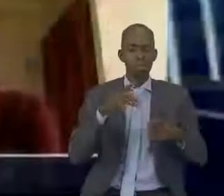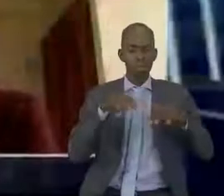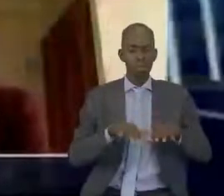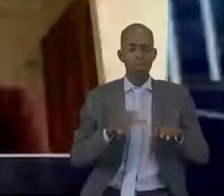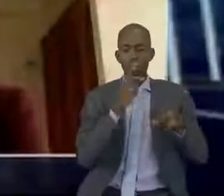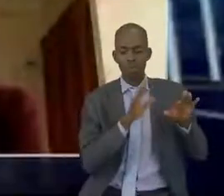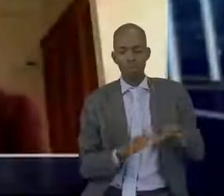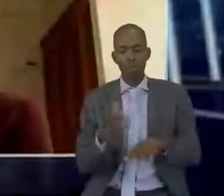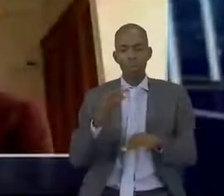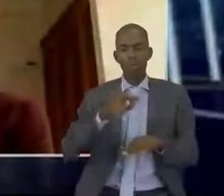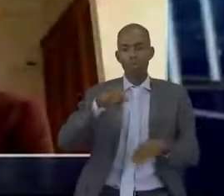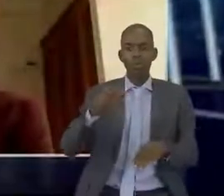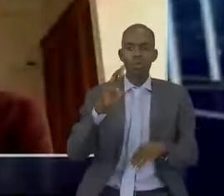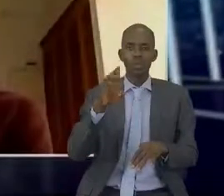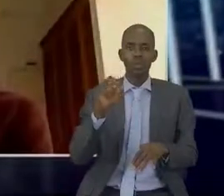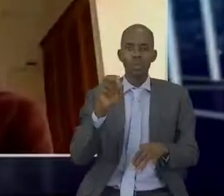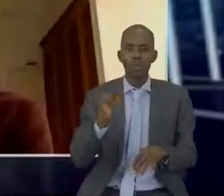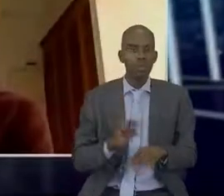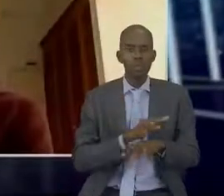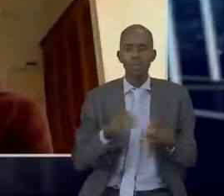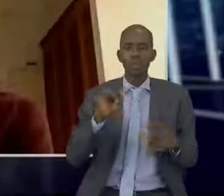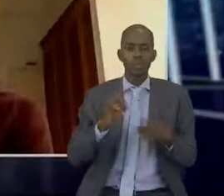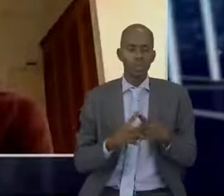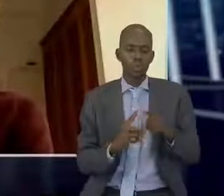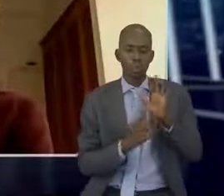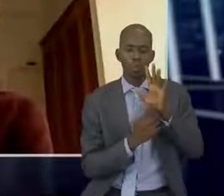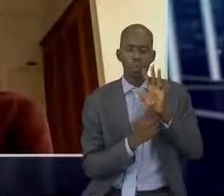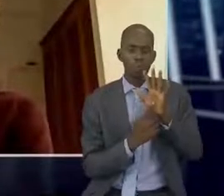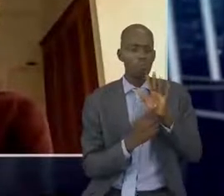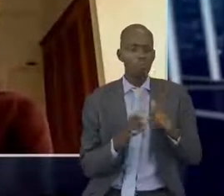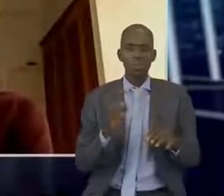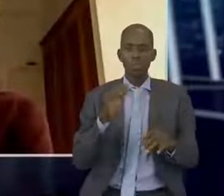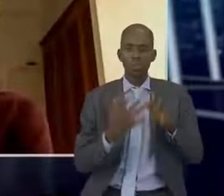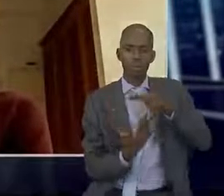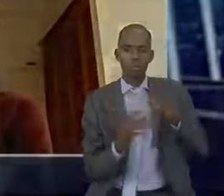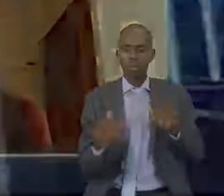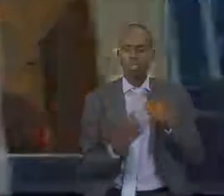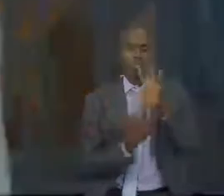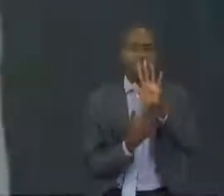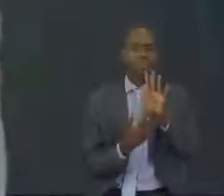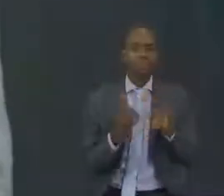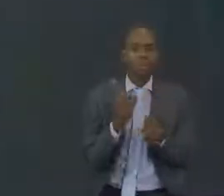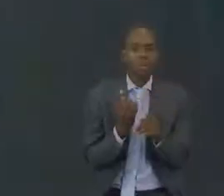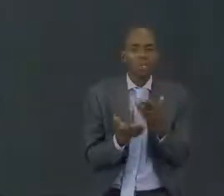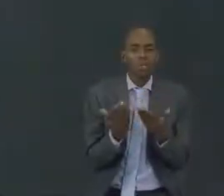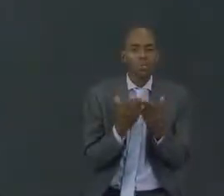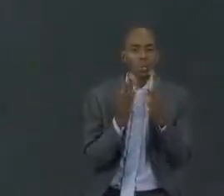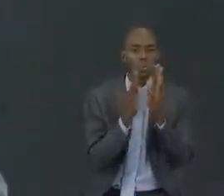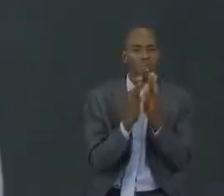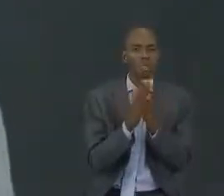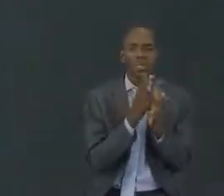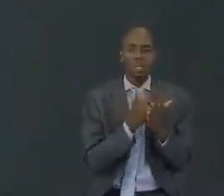baigner, il ne doit pas brûler de l'encens ou quelque chose. Prière simple. Et une